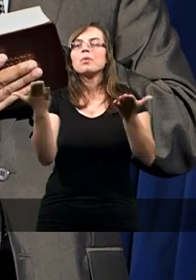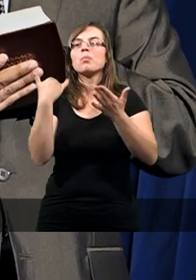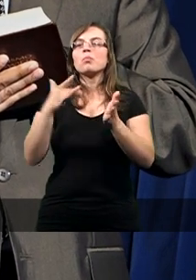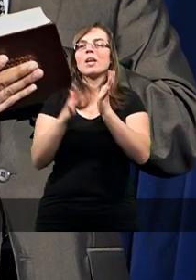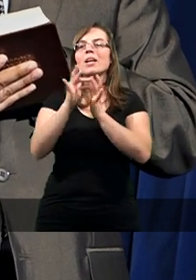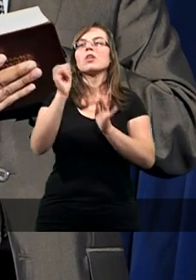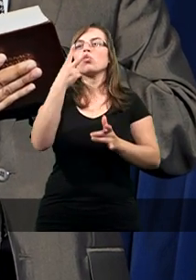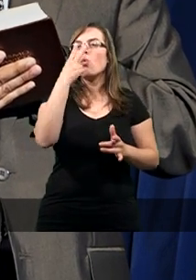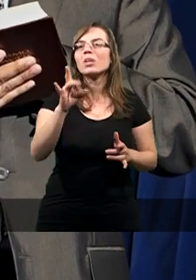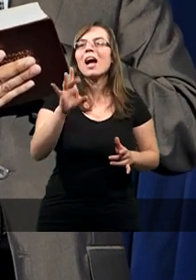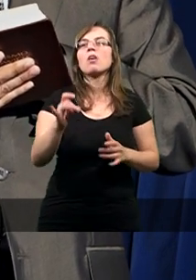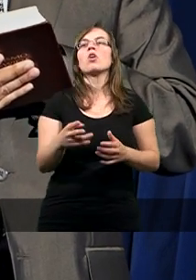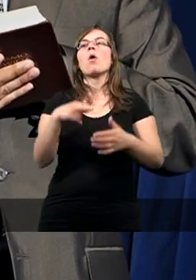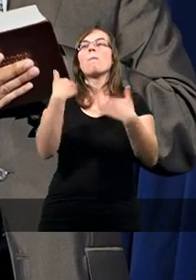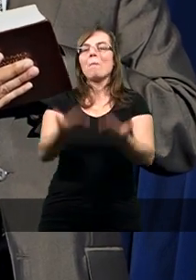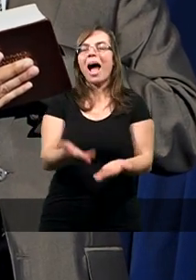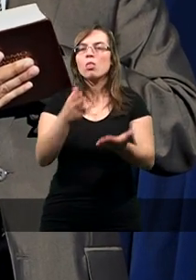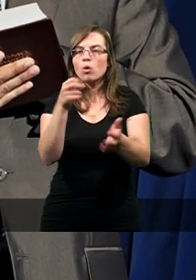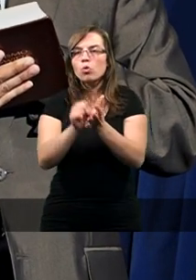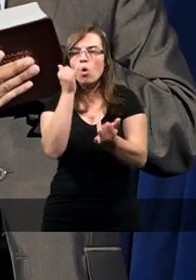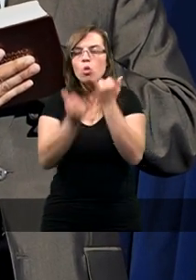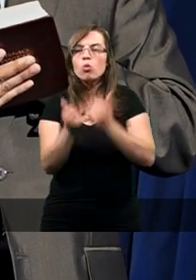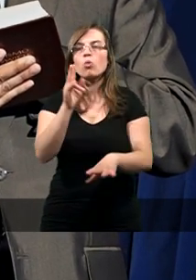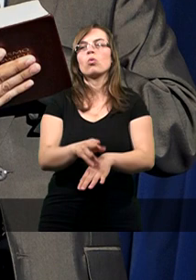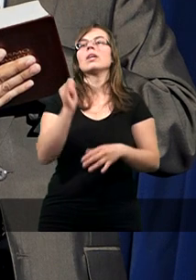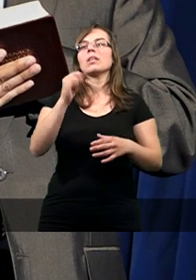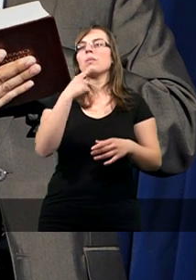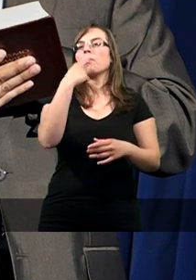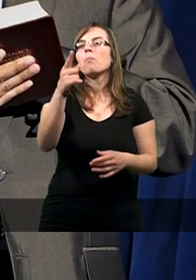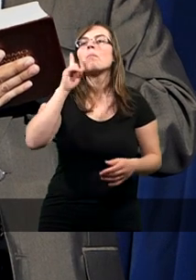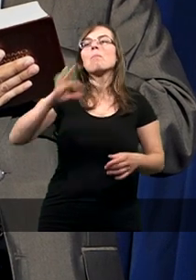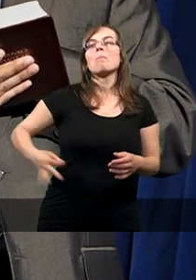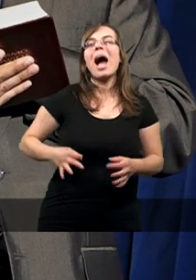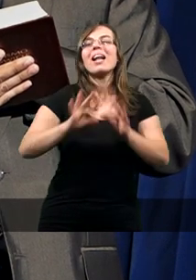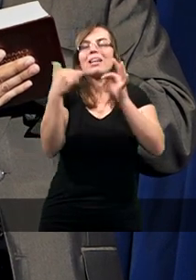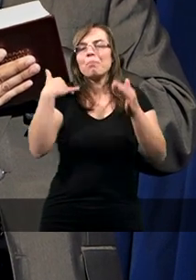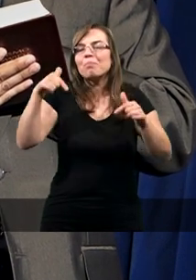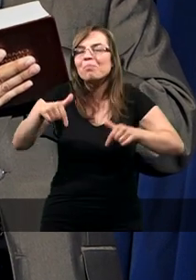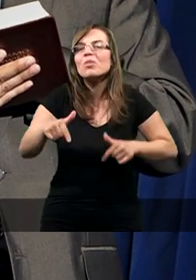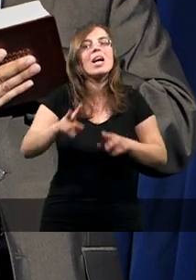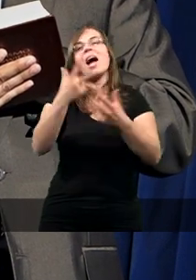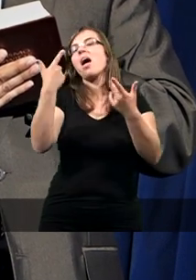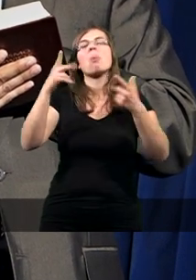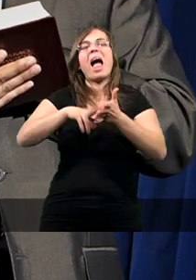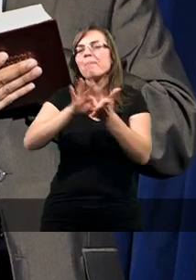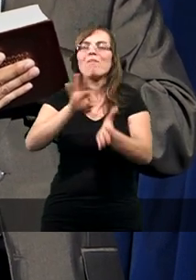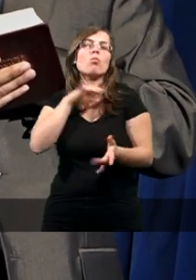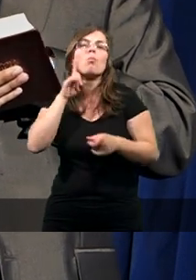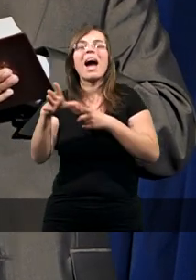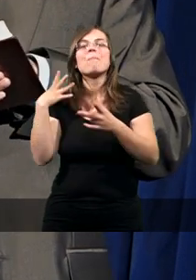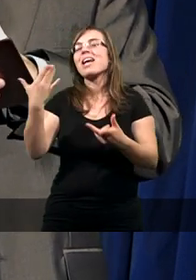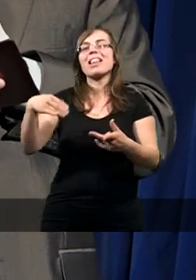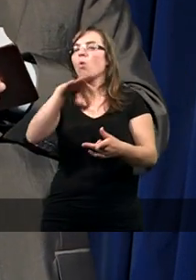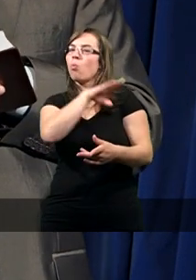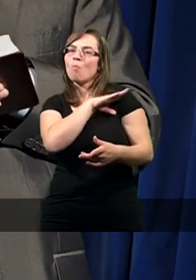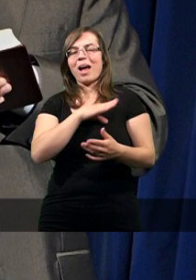był Jezus i ujrzała go, padła mu do nóg, mówiąc do niego, Panie, gdybyś tu był, nie byłby umarł mój brat.